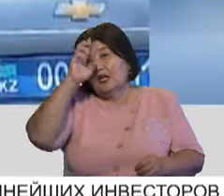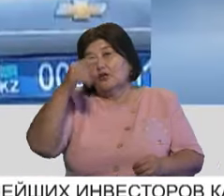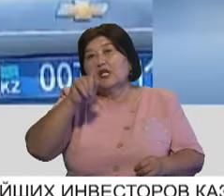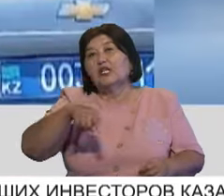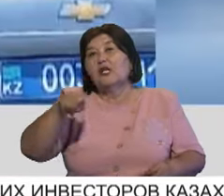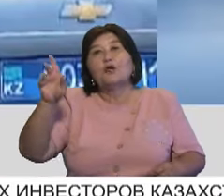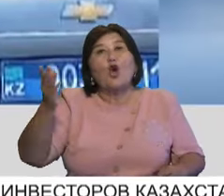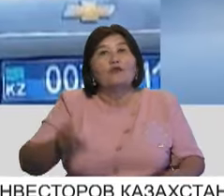номеров